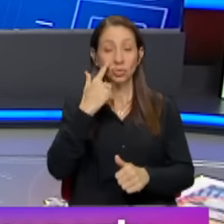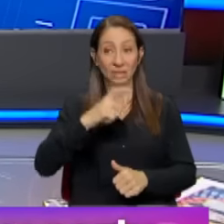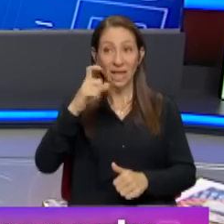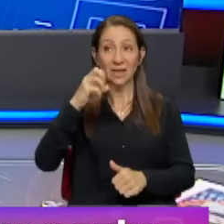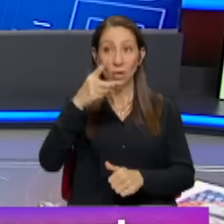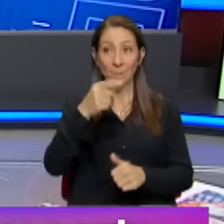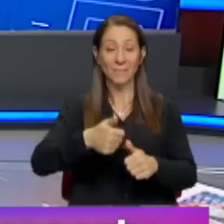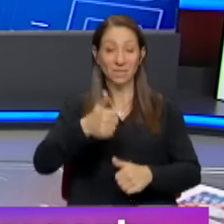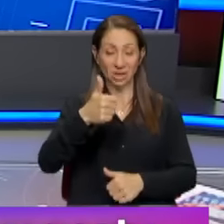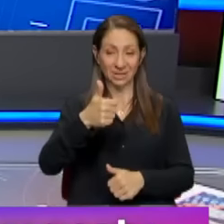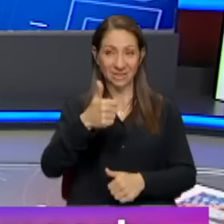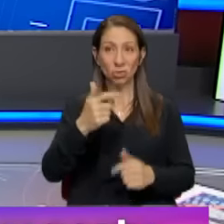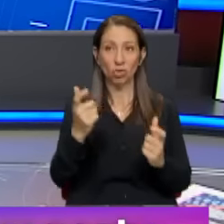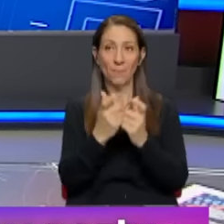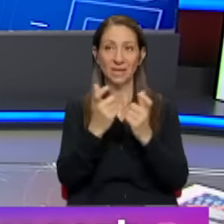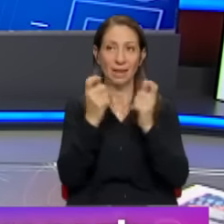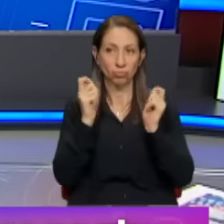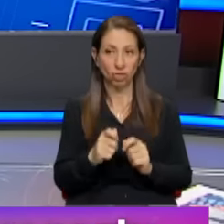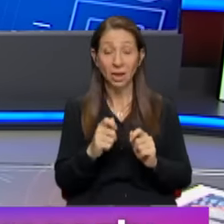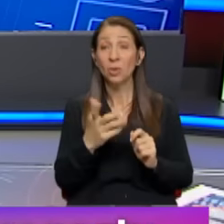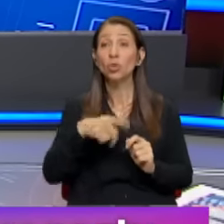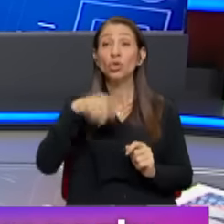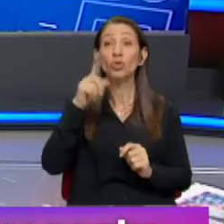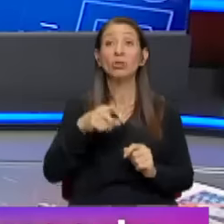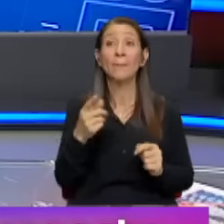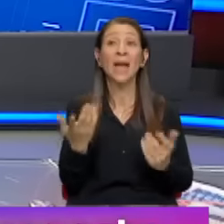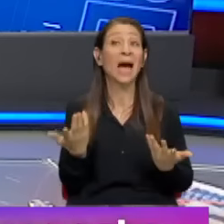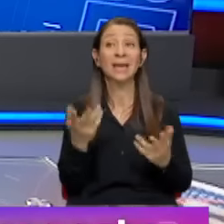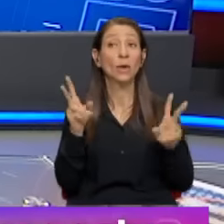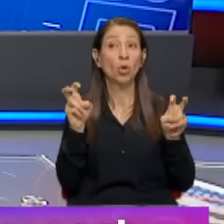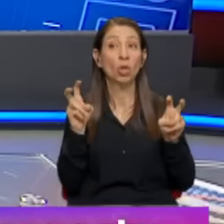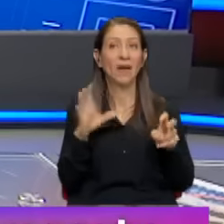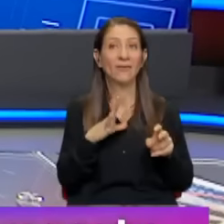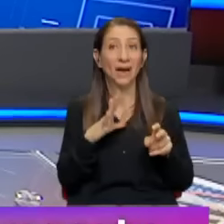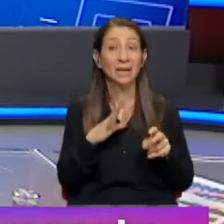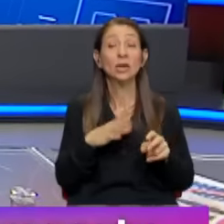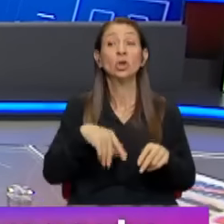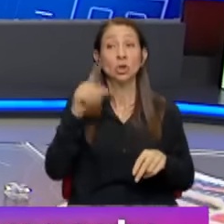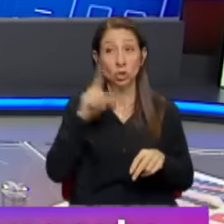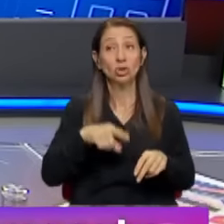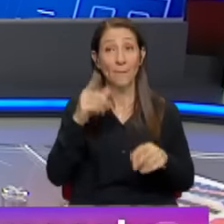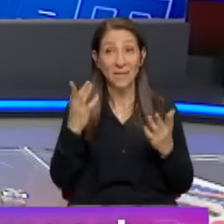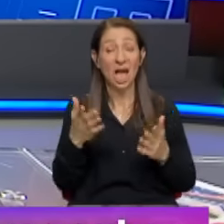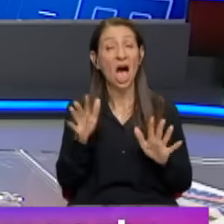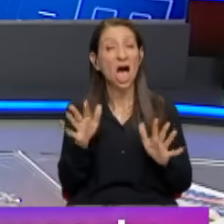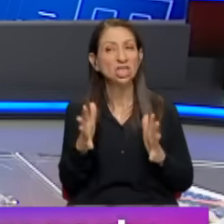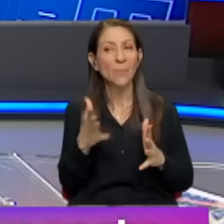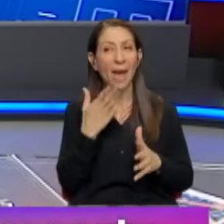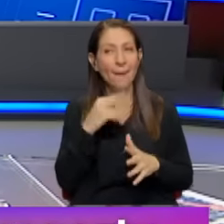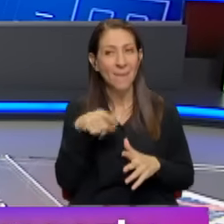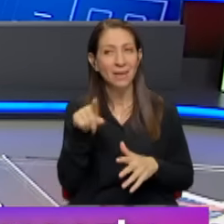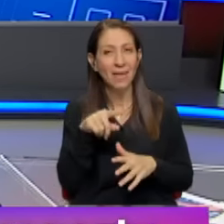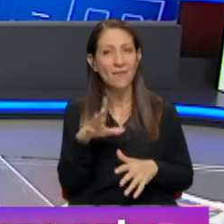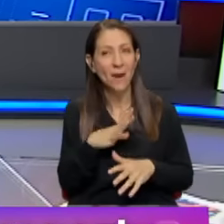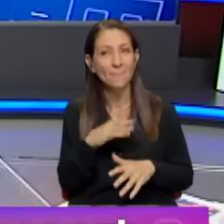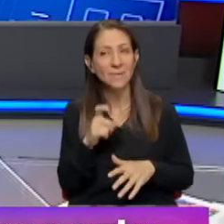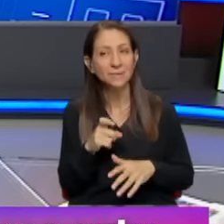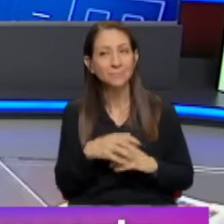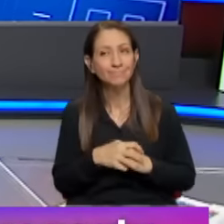Erdoğan başkanlığında toplanacak. Peki gündeminde hangi konular var? Gündeminde acaba emekliler var